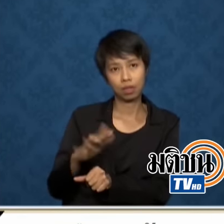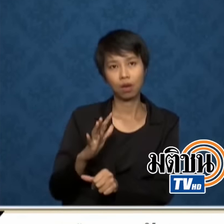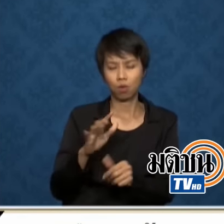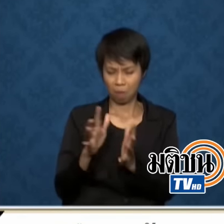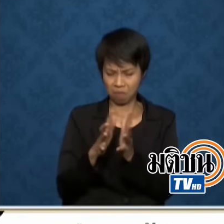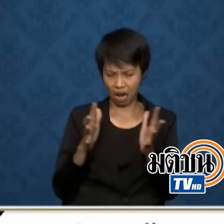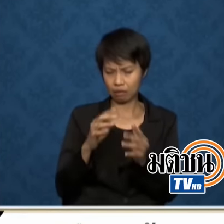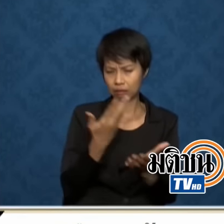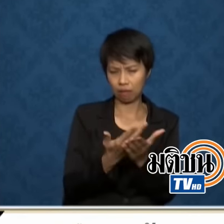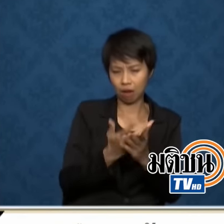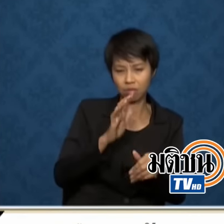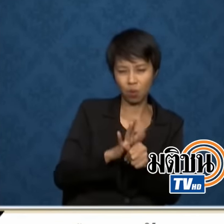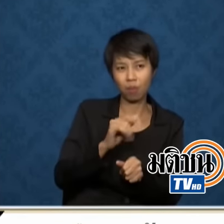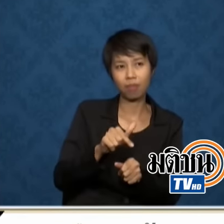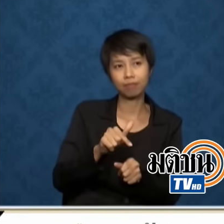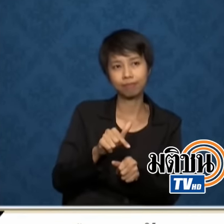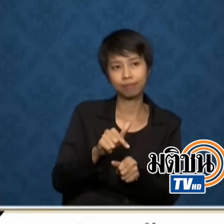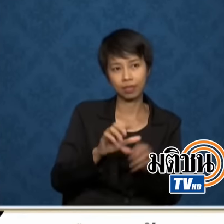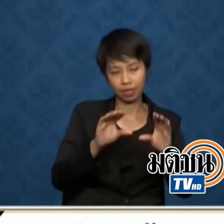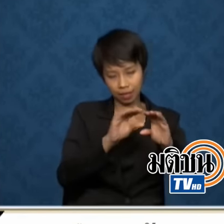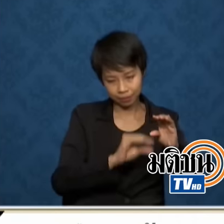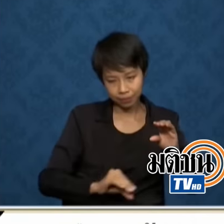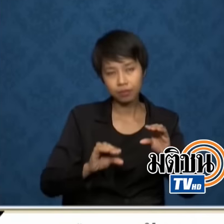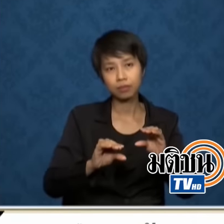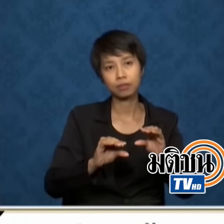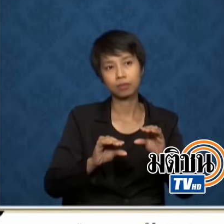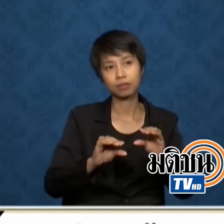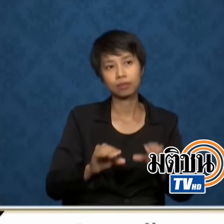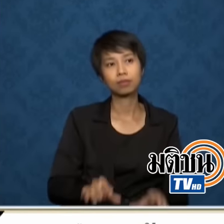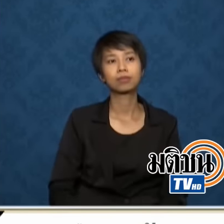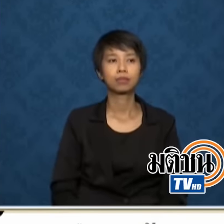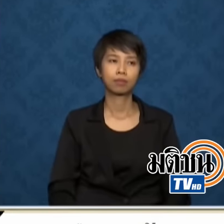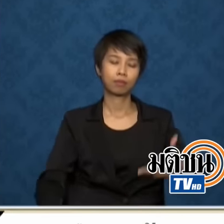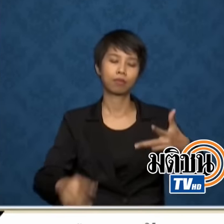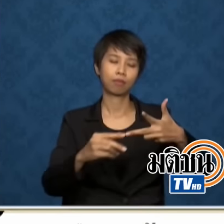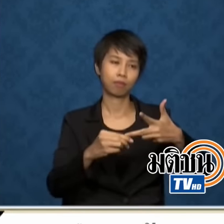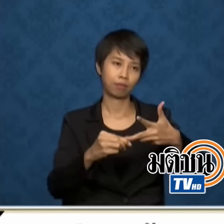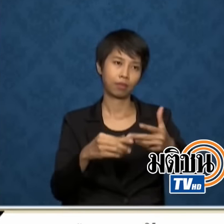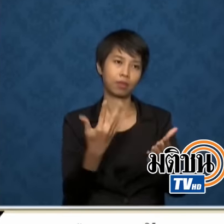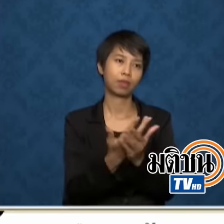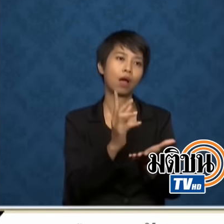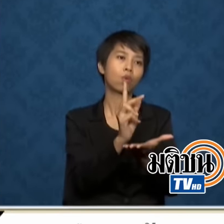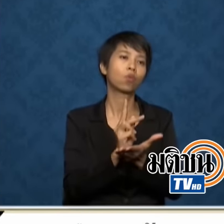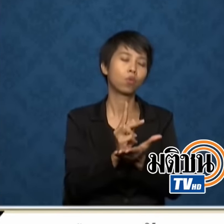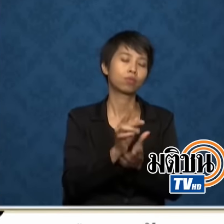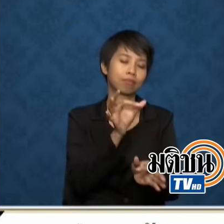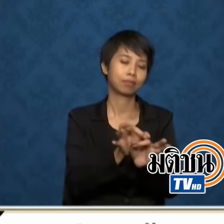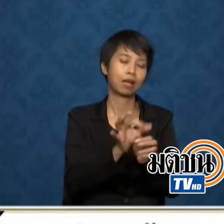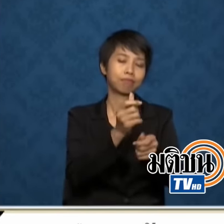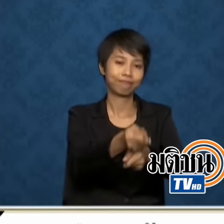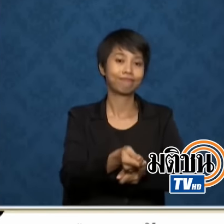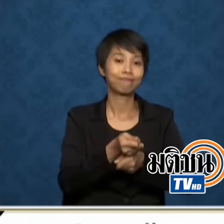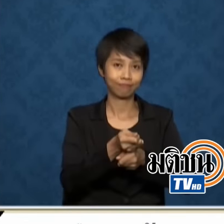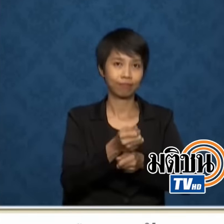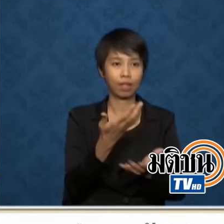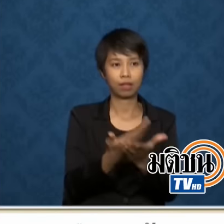อยู่ค่อนข้างเยอะดิฉันก็เลยเอามาอยู่ในประเด็นที่แคททอกรีที่3ก็คือการกู้ธกส.นะคะวิธีการก็คือให้